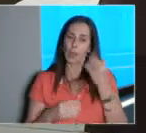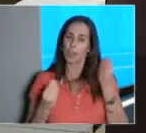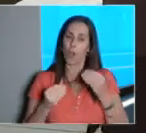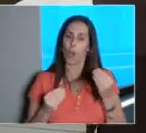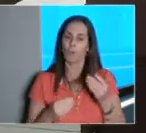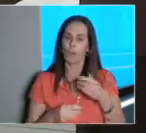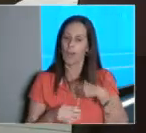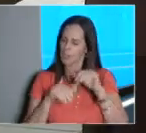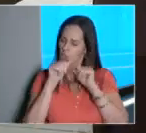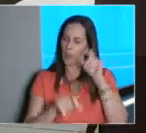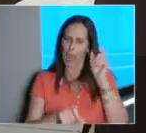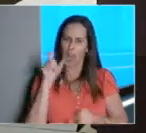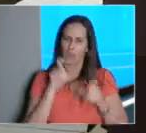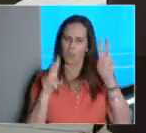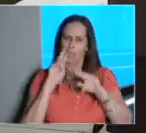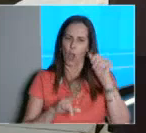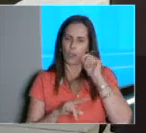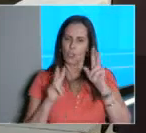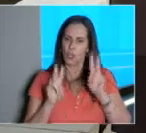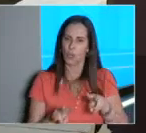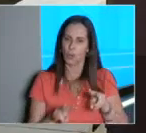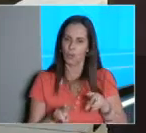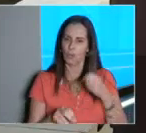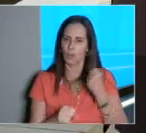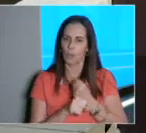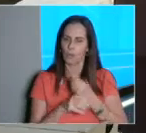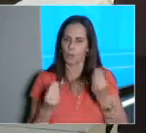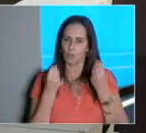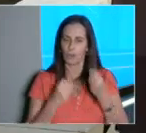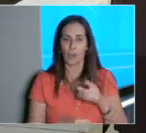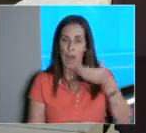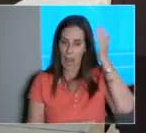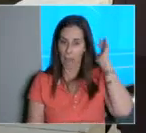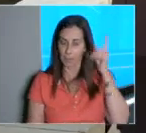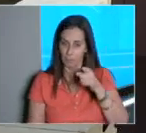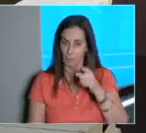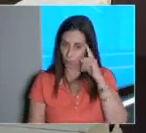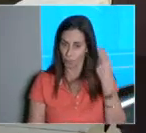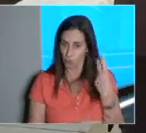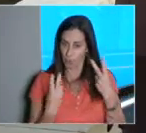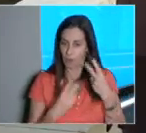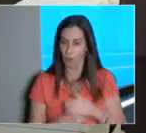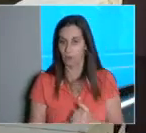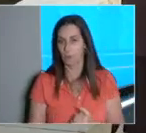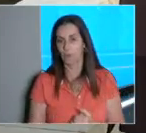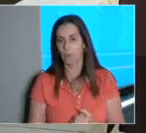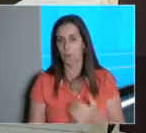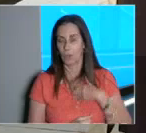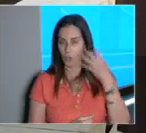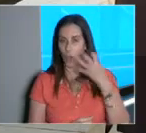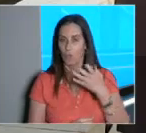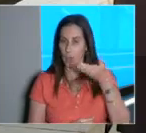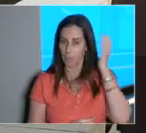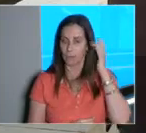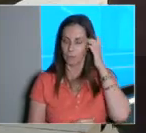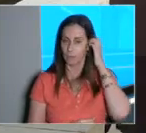כן. אני סומך על האנשים האלה שהם יכולים ל... להגיע לתוצאה. אבל תגיד לי, יאיר לפיד, אתה מחזיק ממנו? אני אוהב את